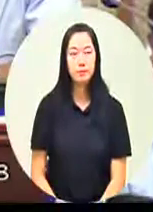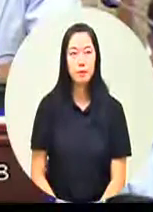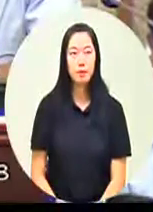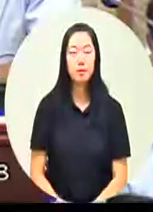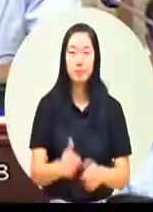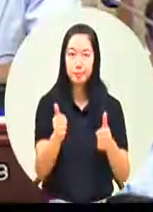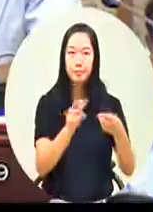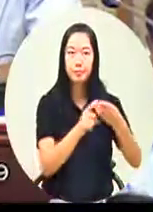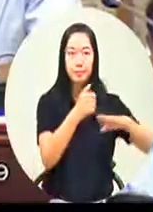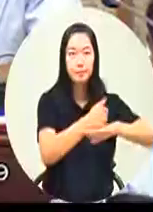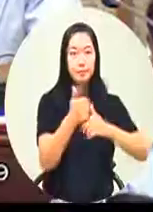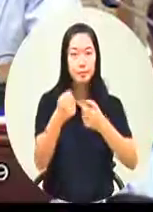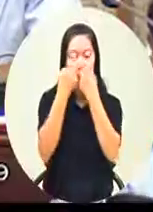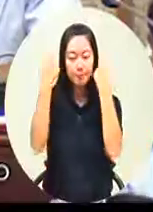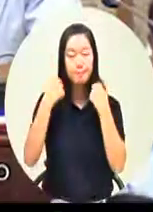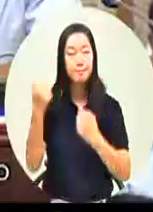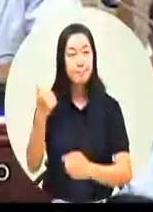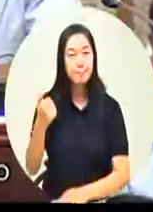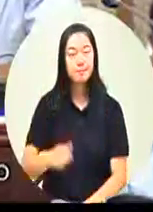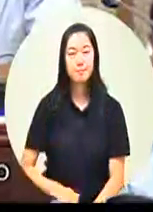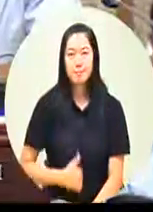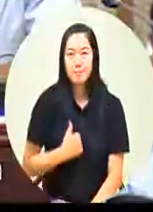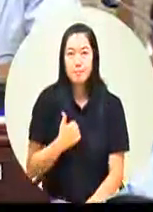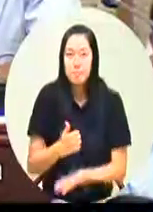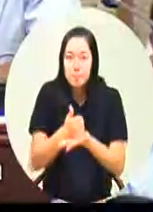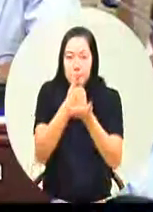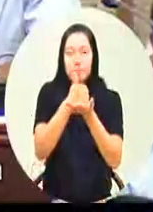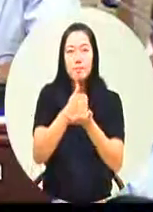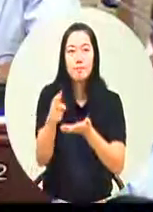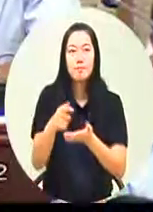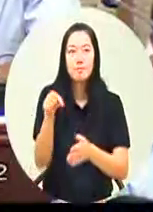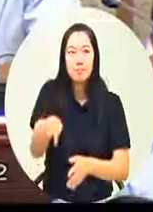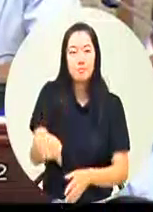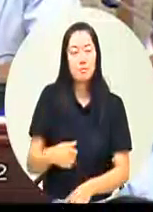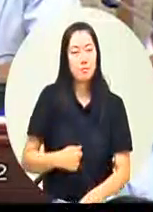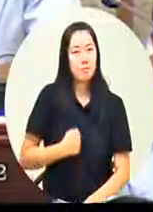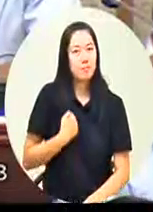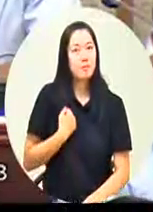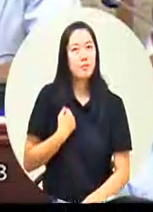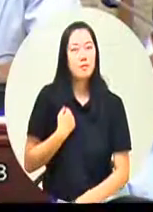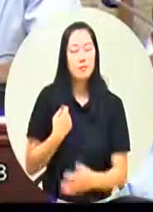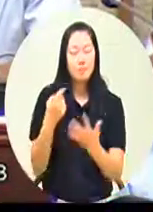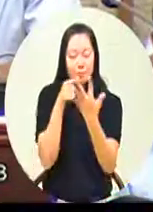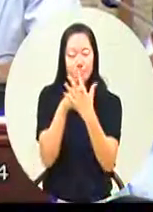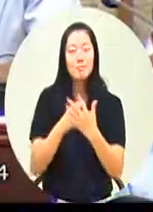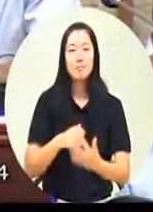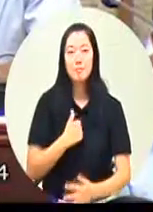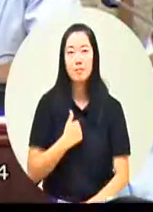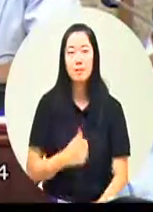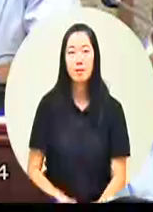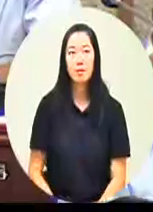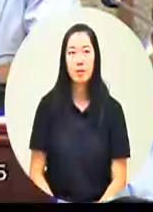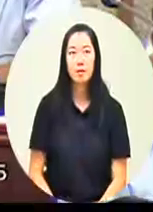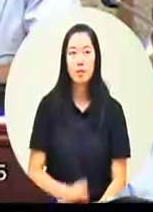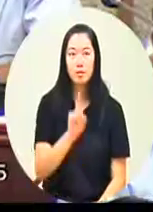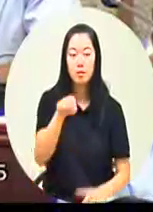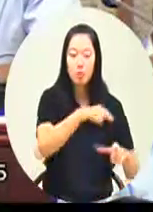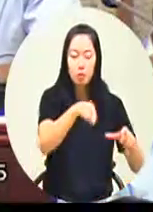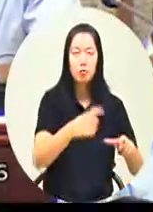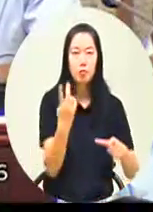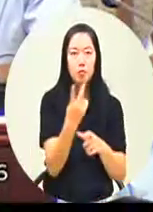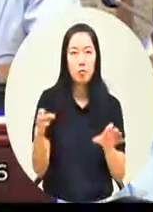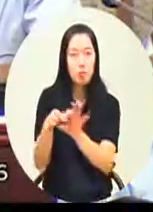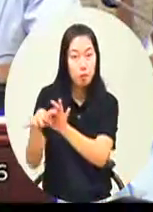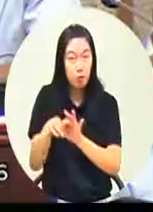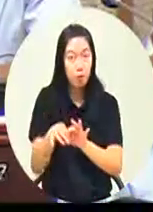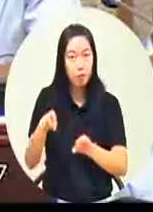感谢主席，感谢周议员，我真的很佩服周议员对这一部分了若指掌。那确实哈，我们一环二连接部分，因为高雄的问